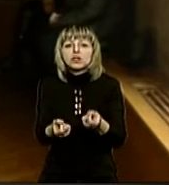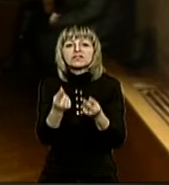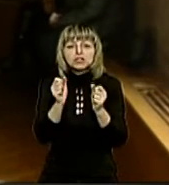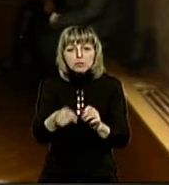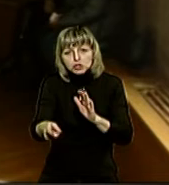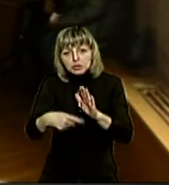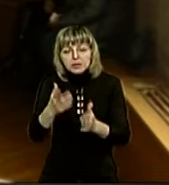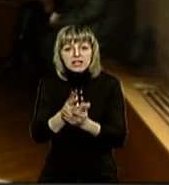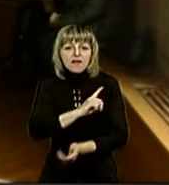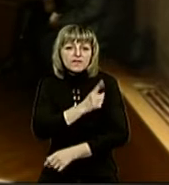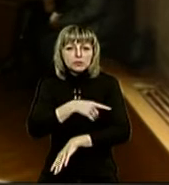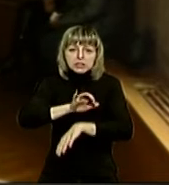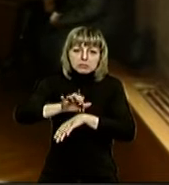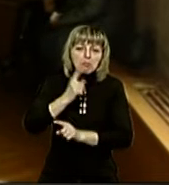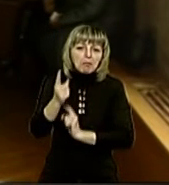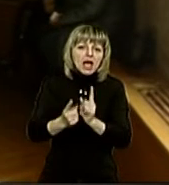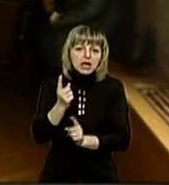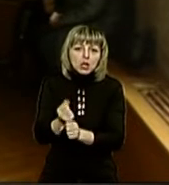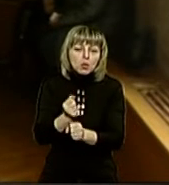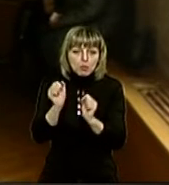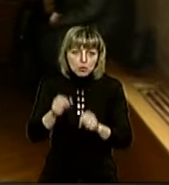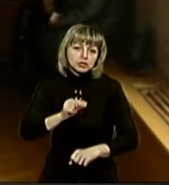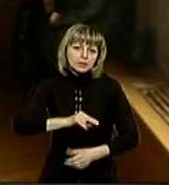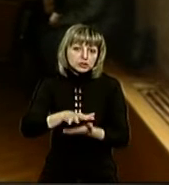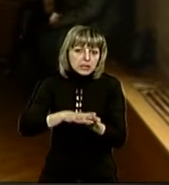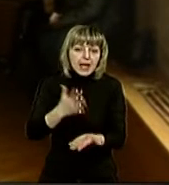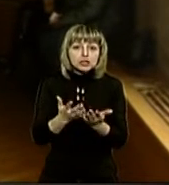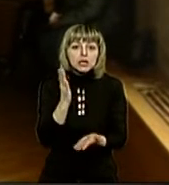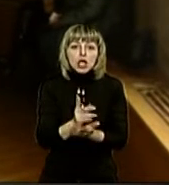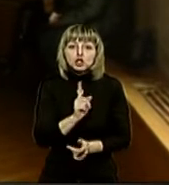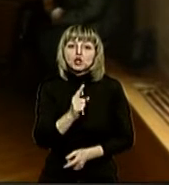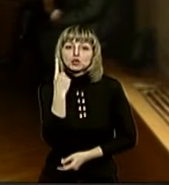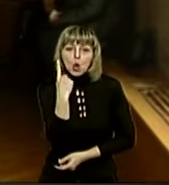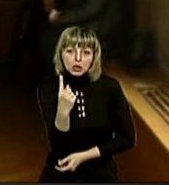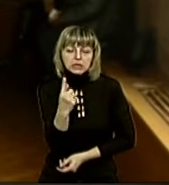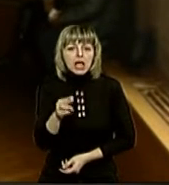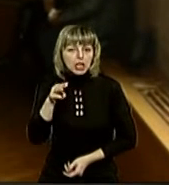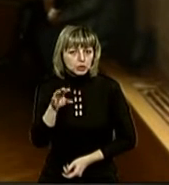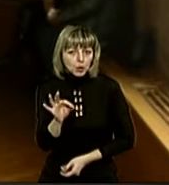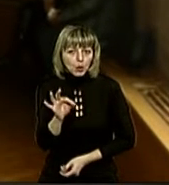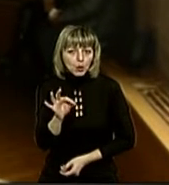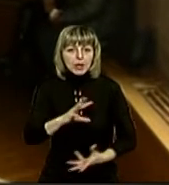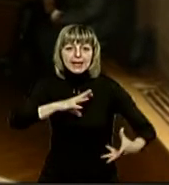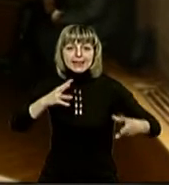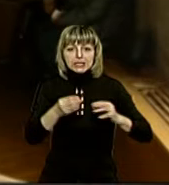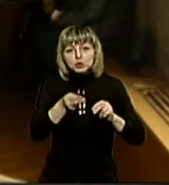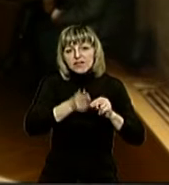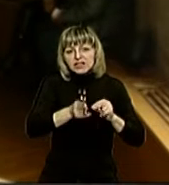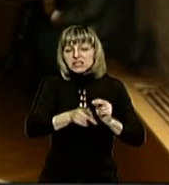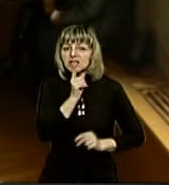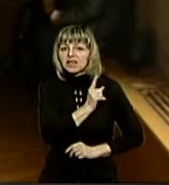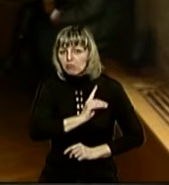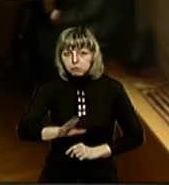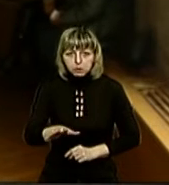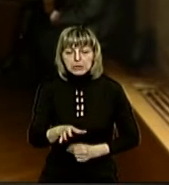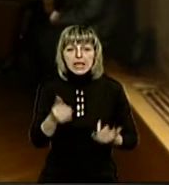є виробничі потужності переробки, воно може працювати. Якщо є щось одне, значить, скажімо, результату кінцевого не буде.